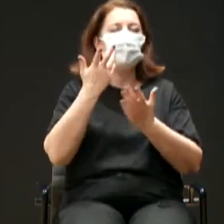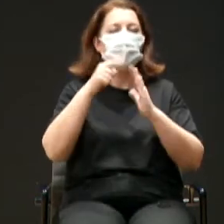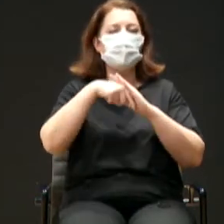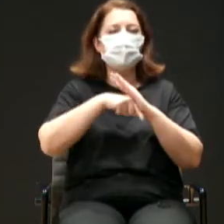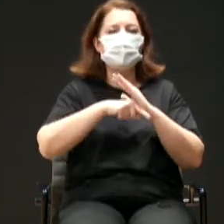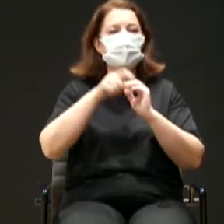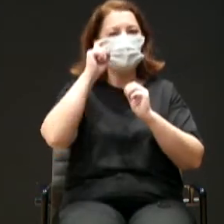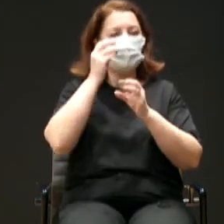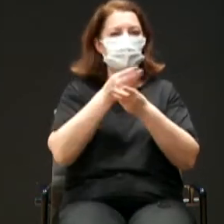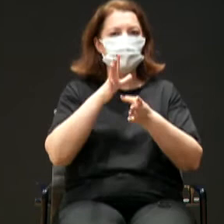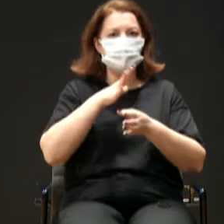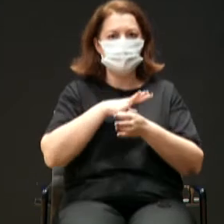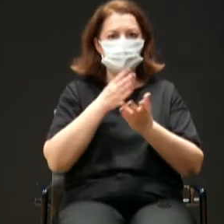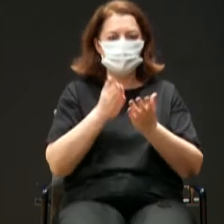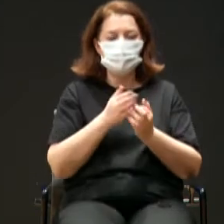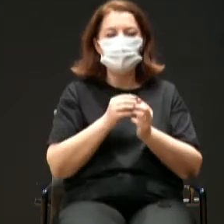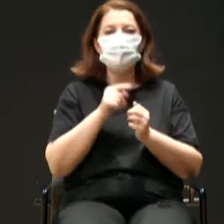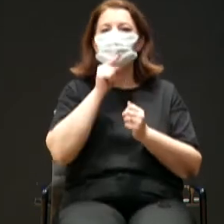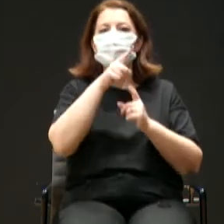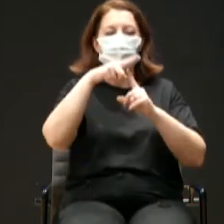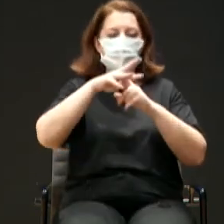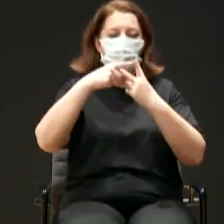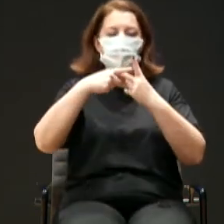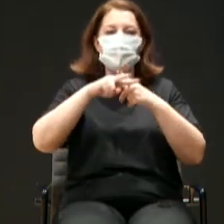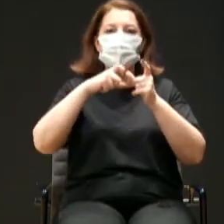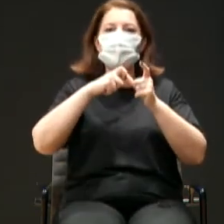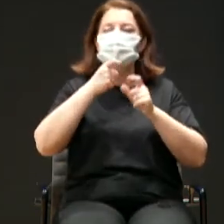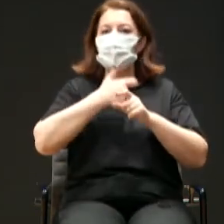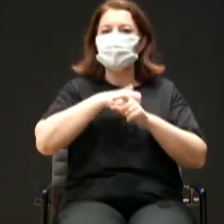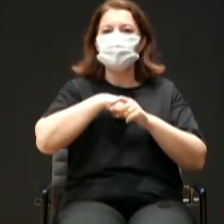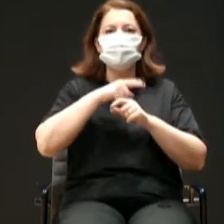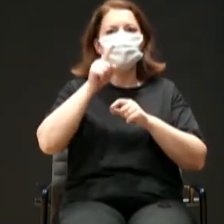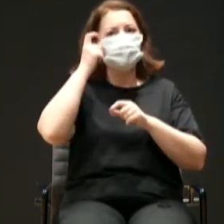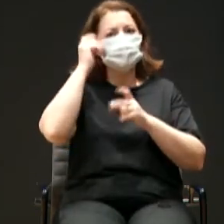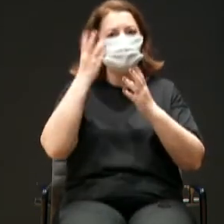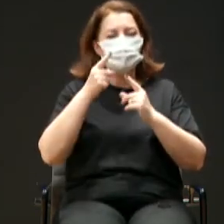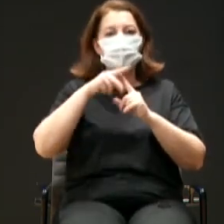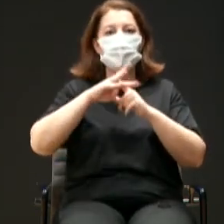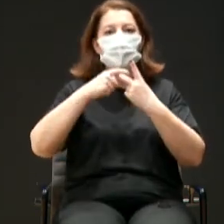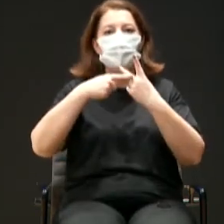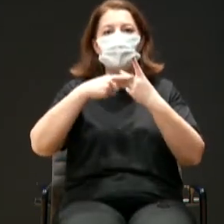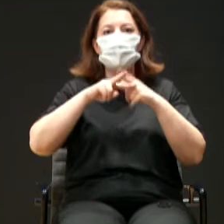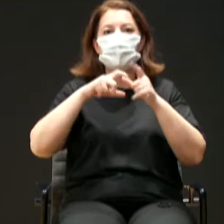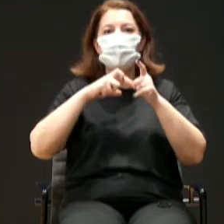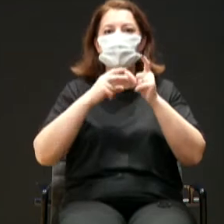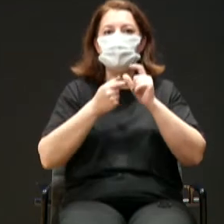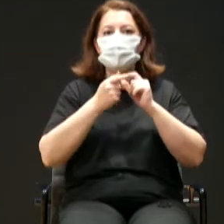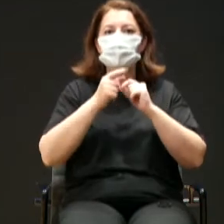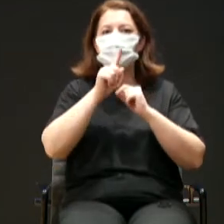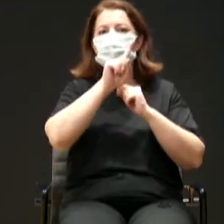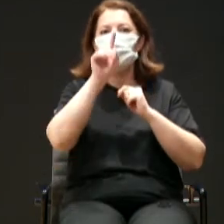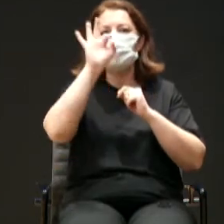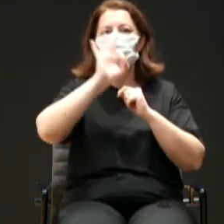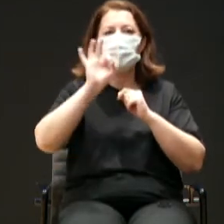TEİAŞ'ın özelleştirilmesi şöyle düşünebilirsiniz. TEİAŞ 10 milyarlarca